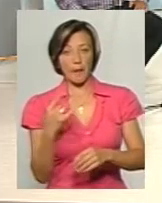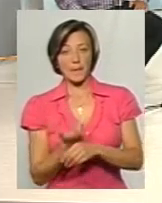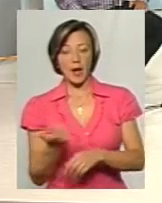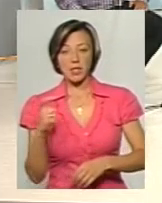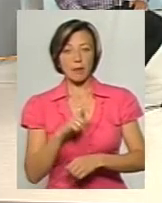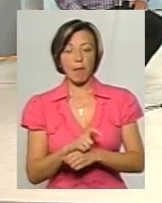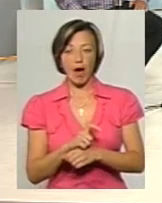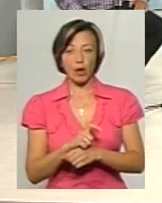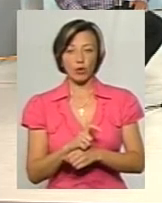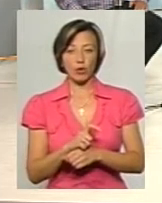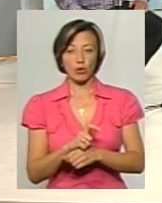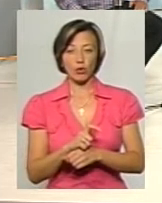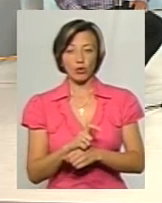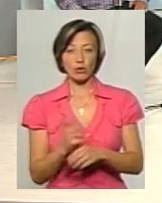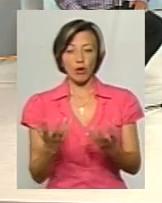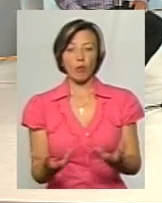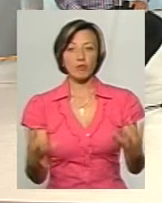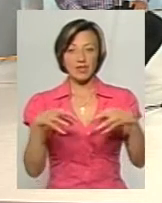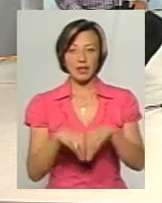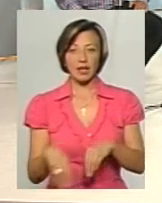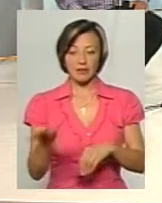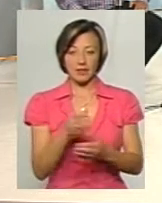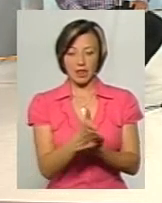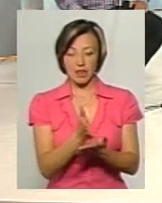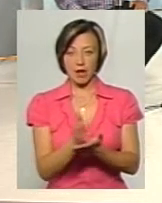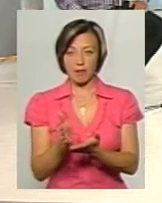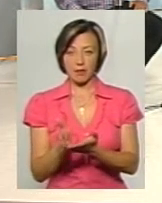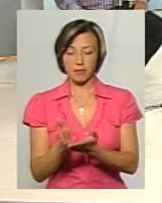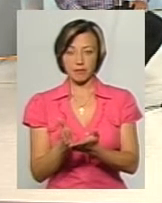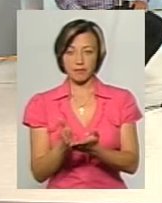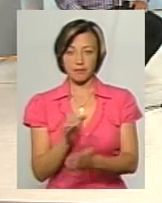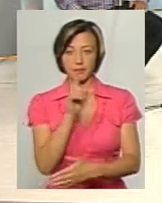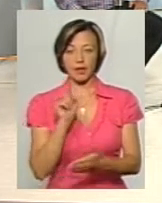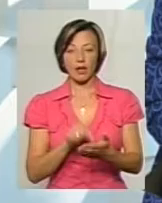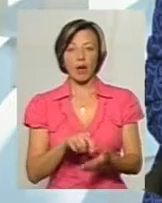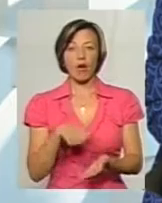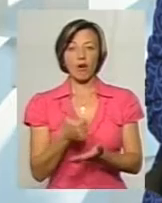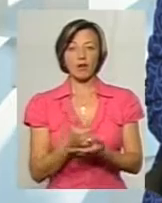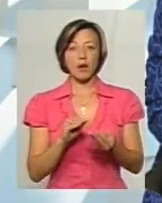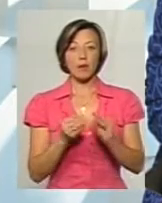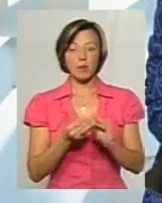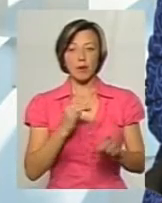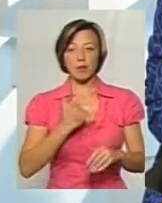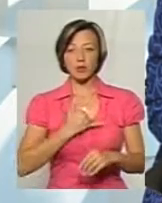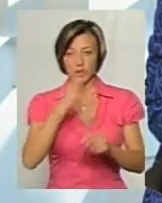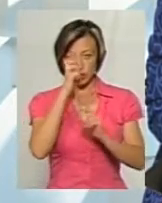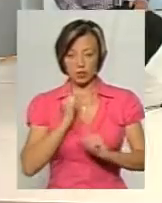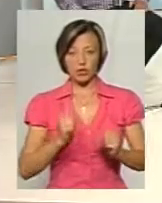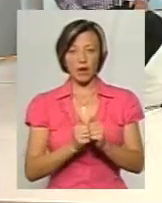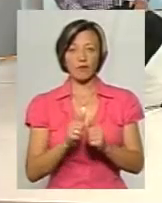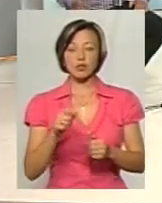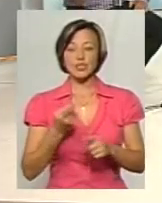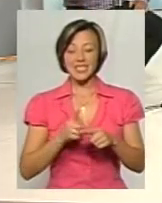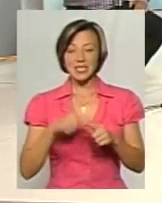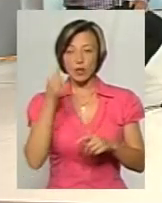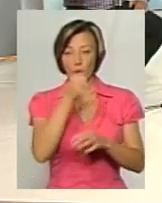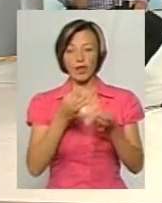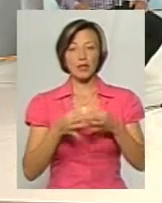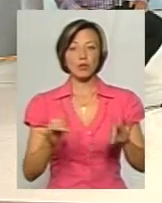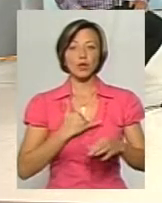максимально об'єднати оті всі, з'єднати всі правки? Саме головна проблема в нашій державі, що за ці роки незалежності у нас